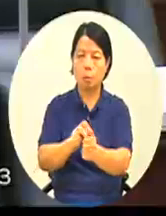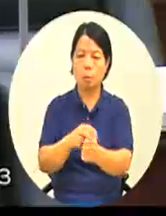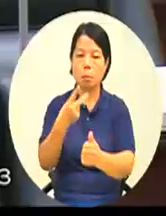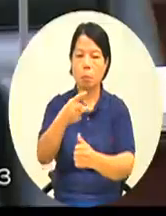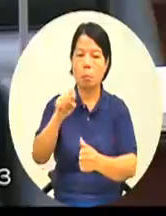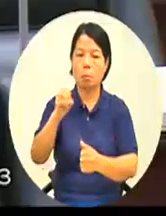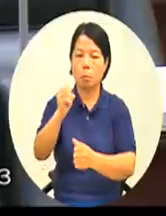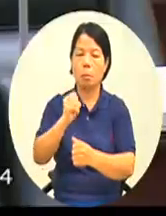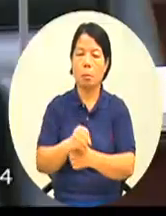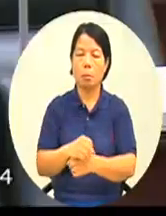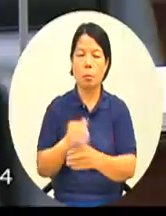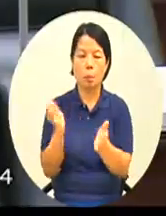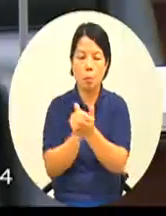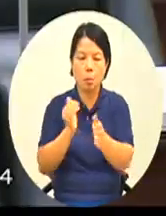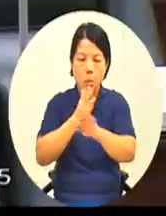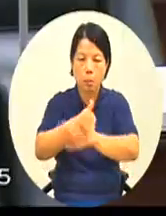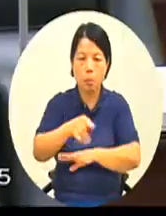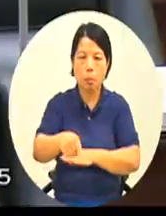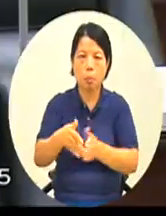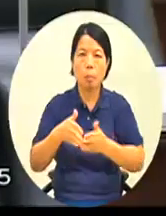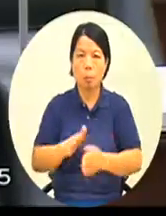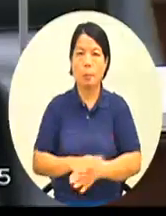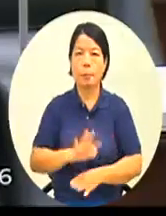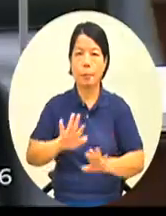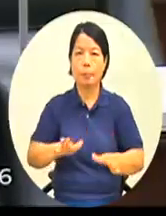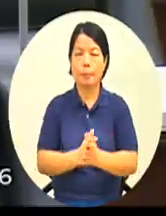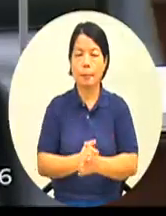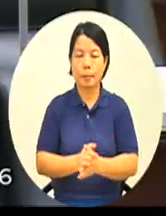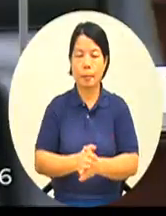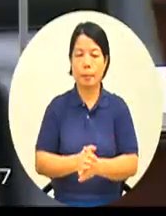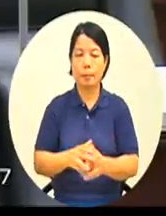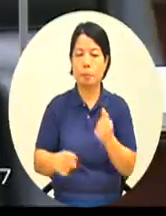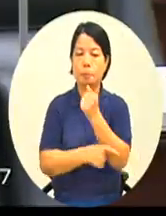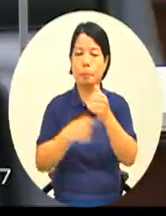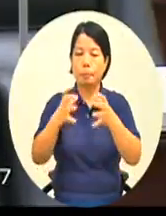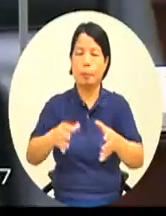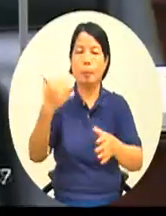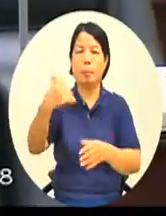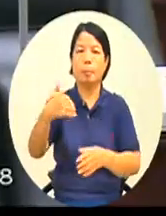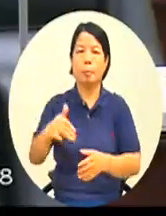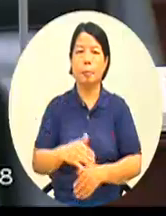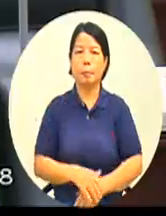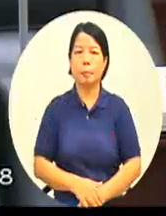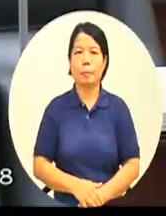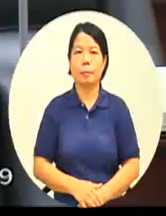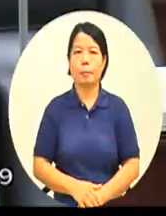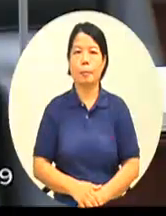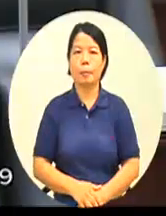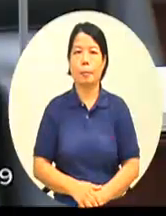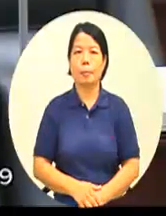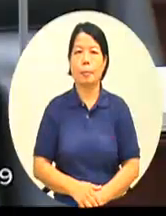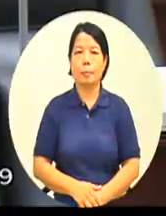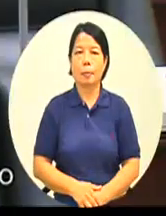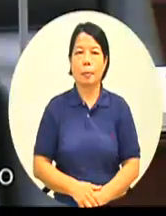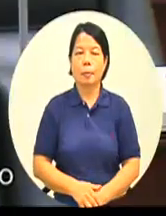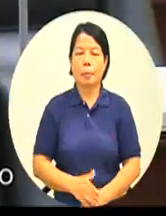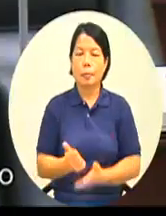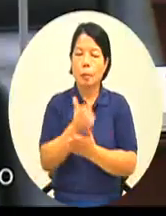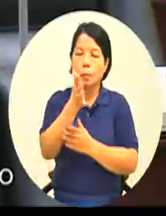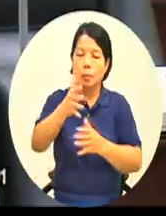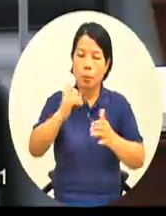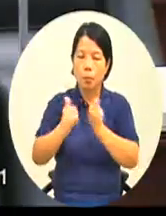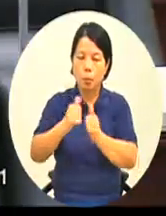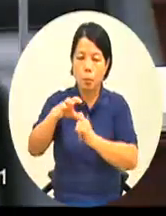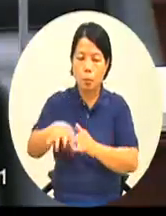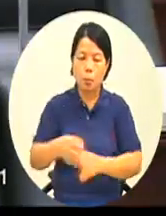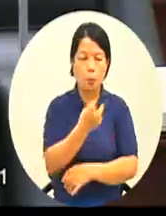那我当然现在执法还没出来啦。那我是想请教一下局长哦，就说我们社会局在跟